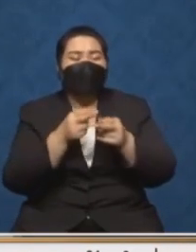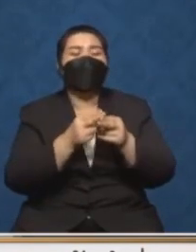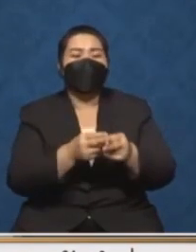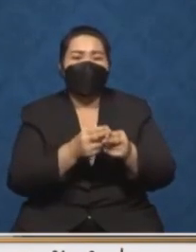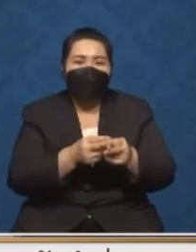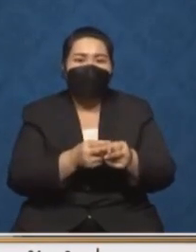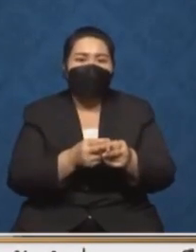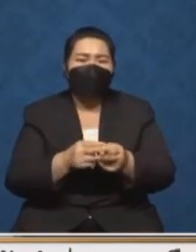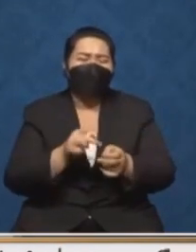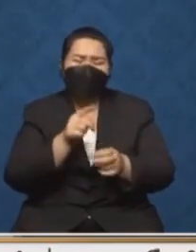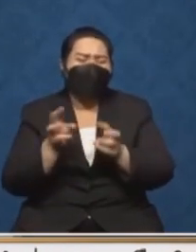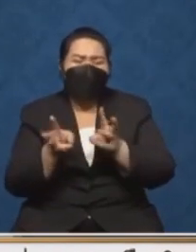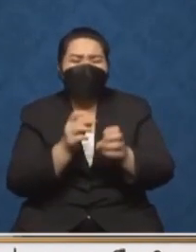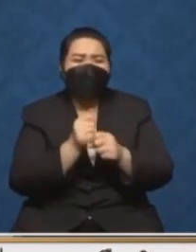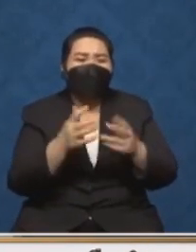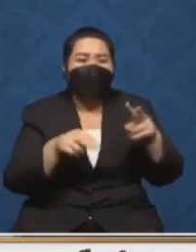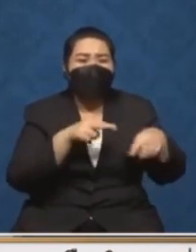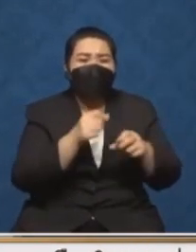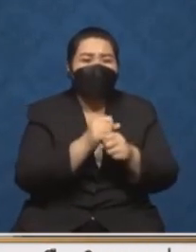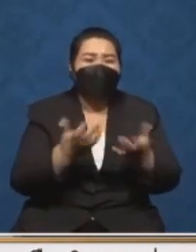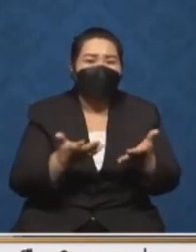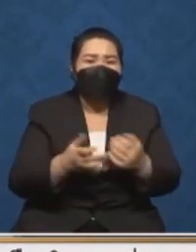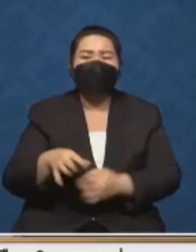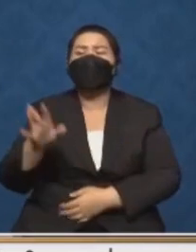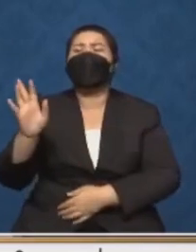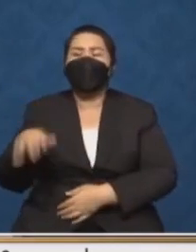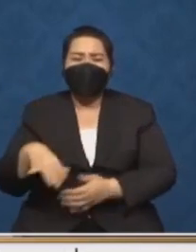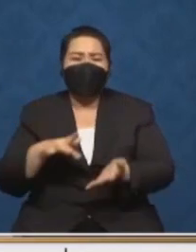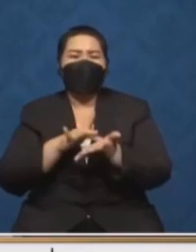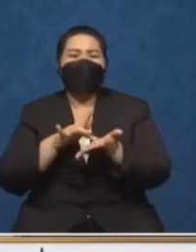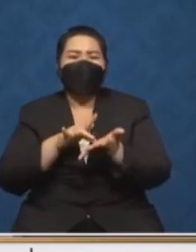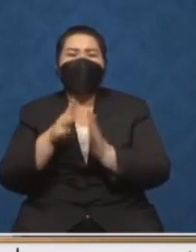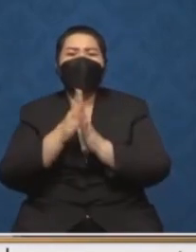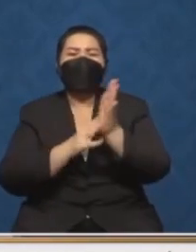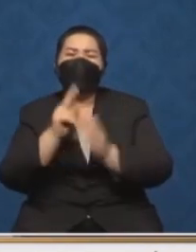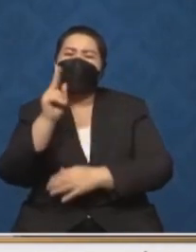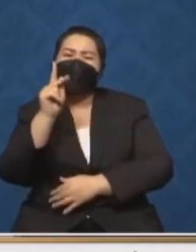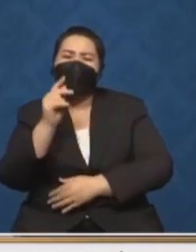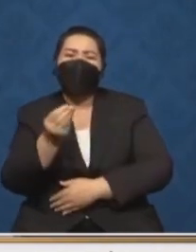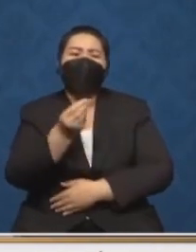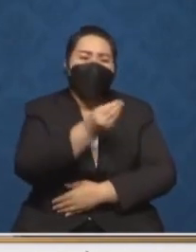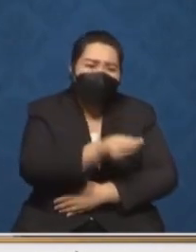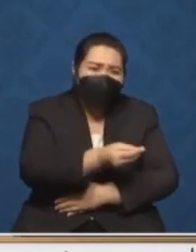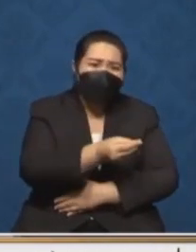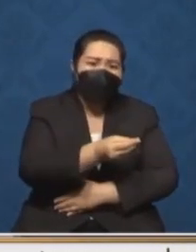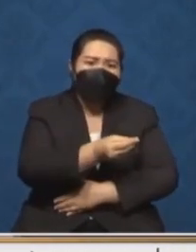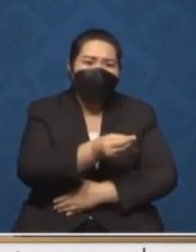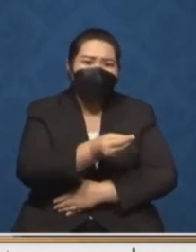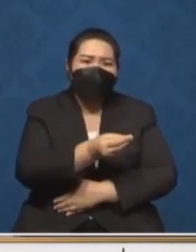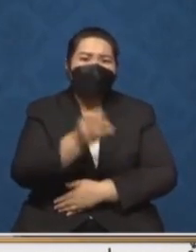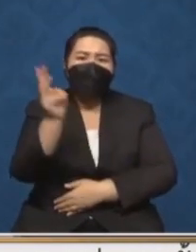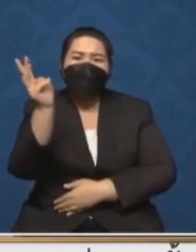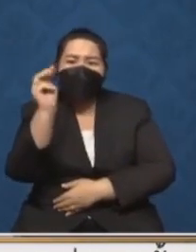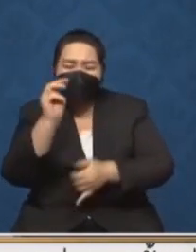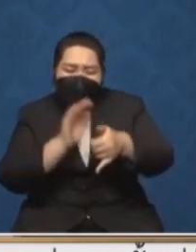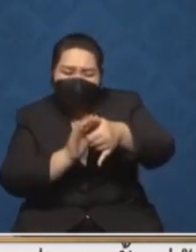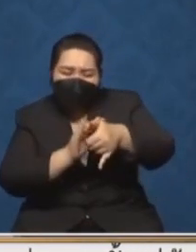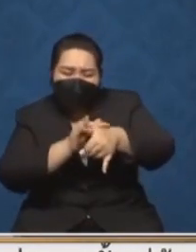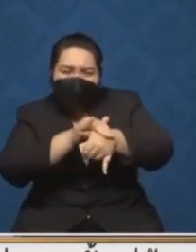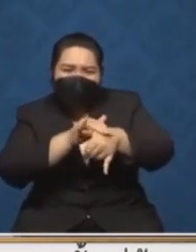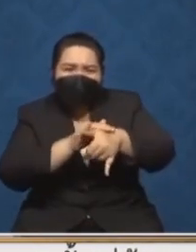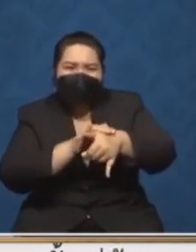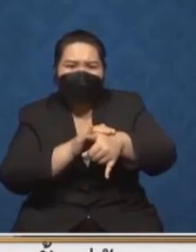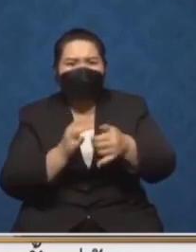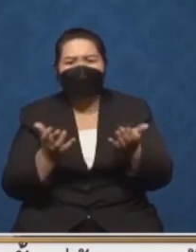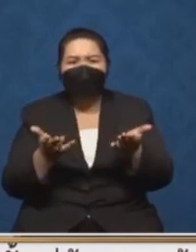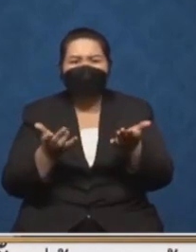ถามชาวาน ทํายไตามอากาศก็ให้กินยาเขียวบาง เอามาดบผม ถ้าตรงแhesค่ผมไมรู้วน